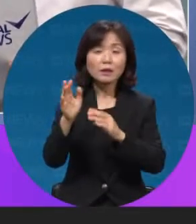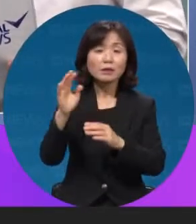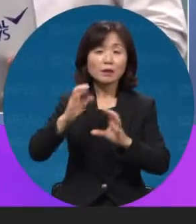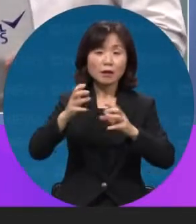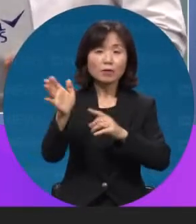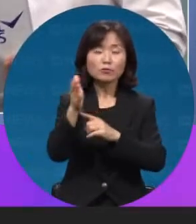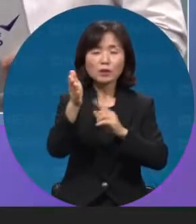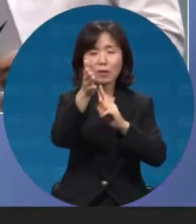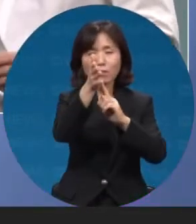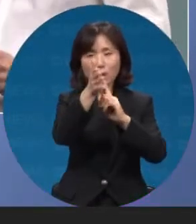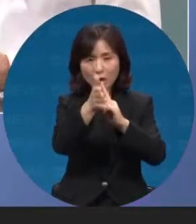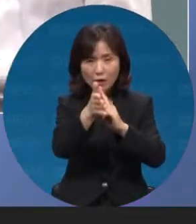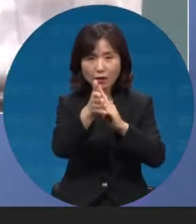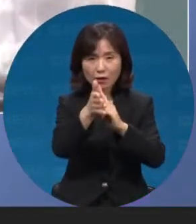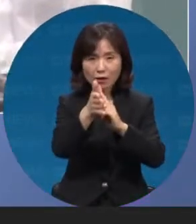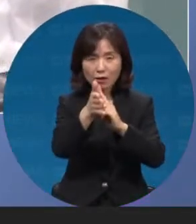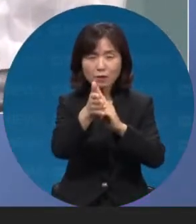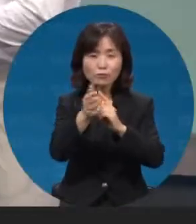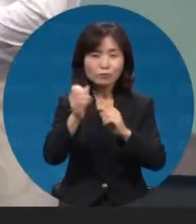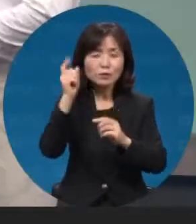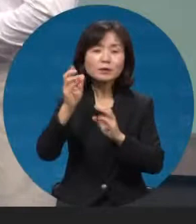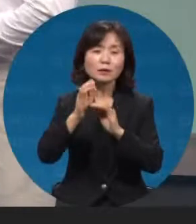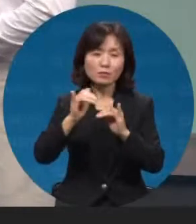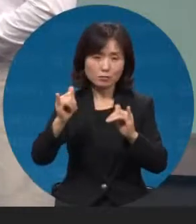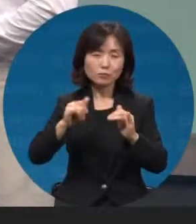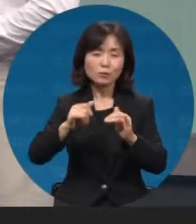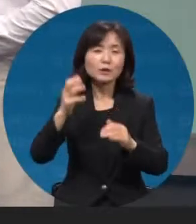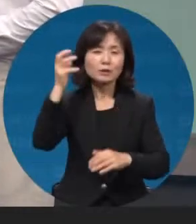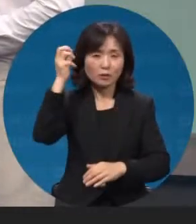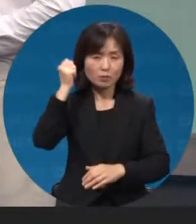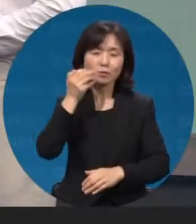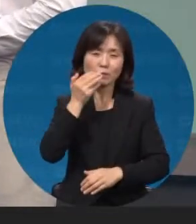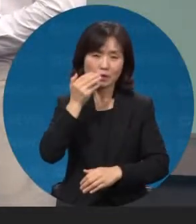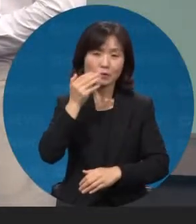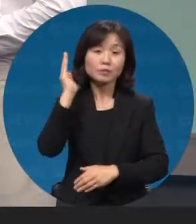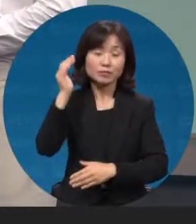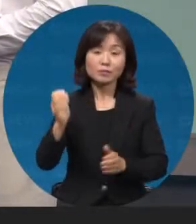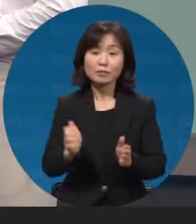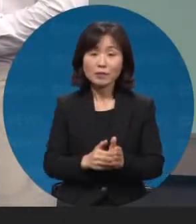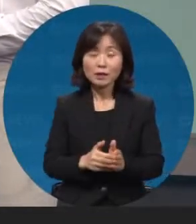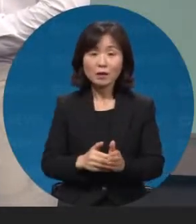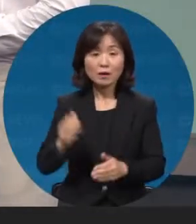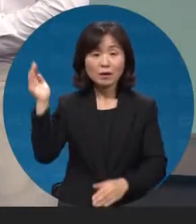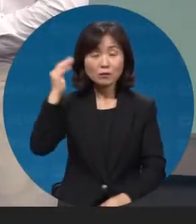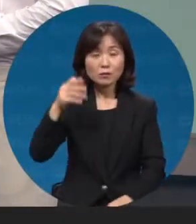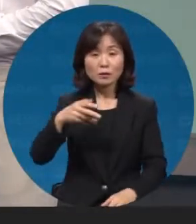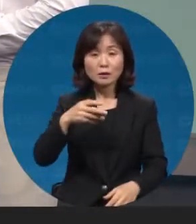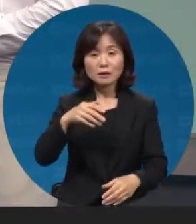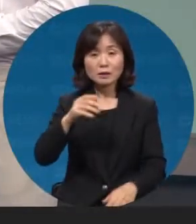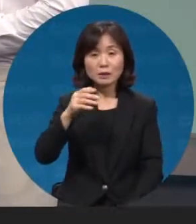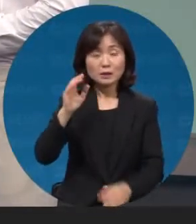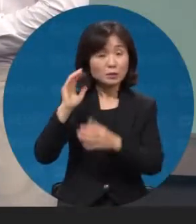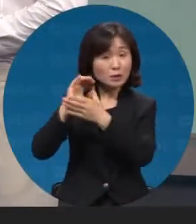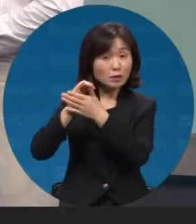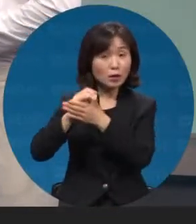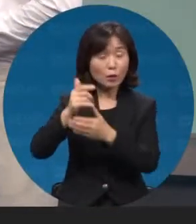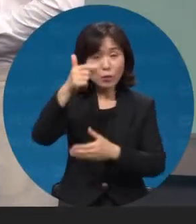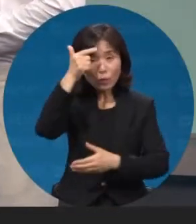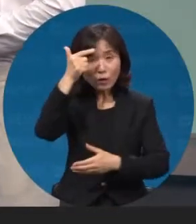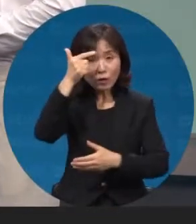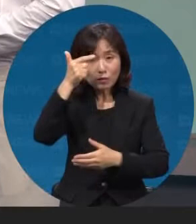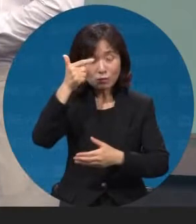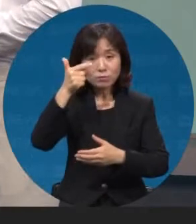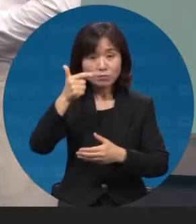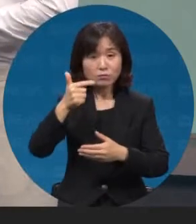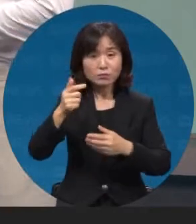중 하나로 기억될 것이라고 애도 했습니다 우리나라에서는 이 김대중 노무현 정부 때의 대외정책 파트너를 기억하는 분들이